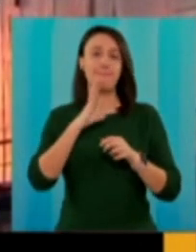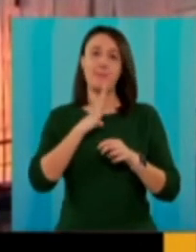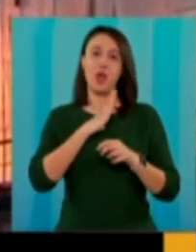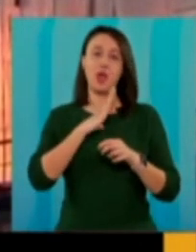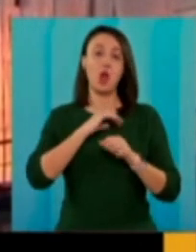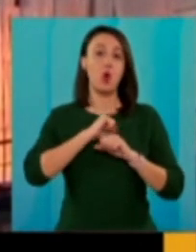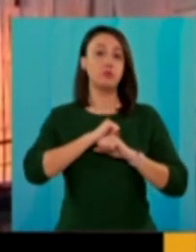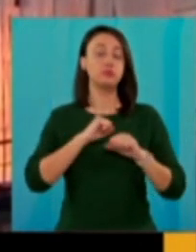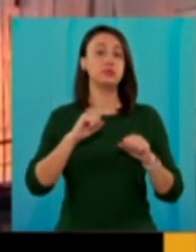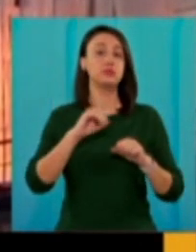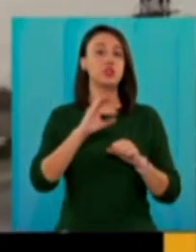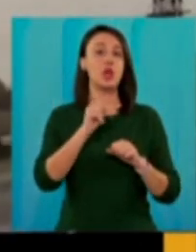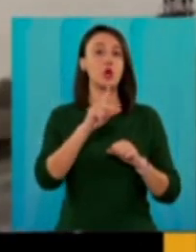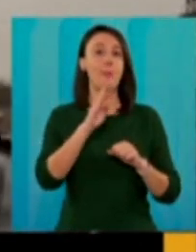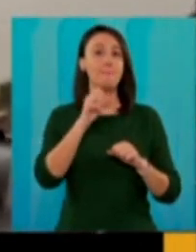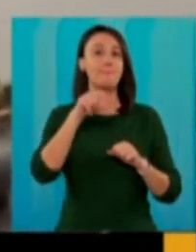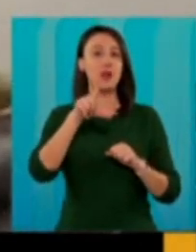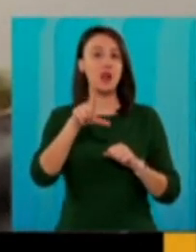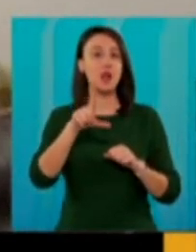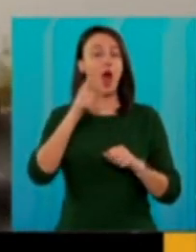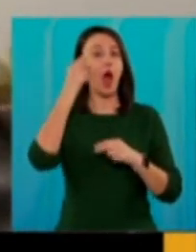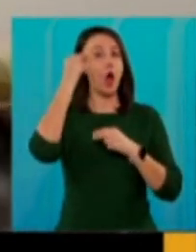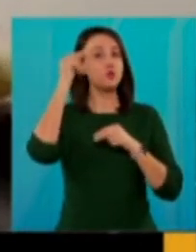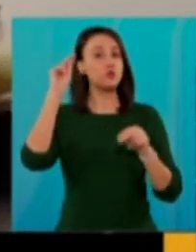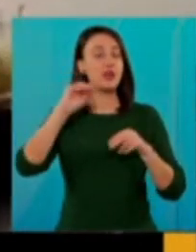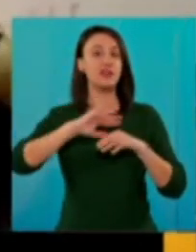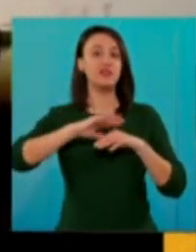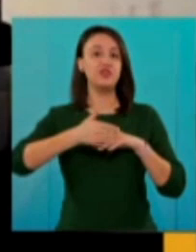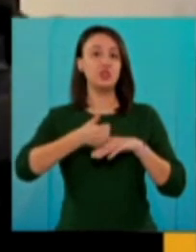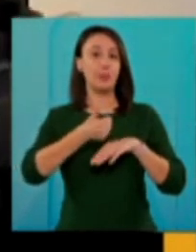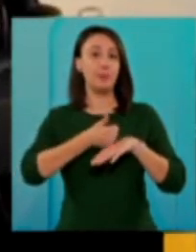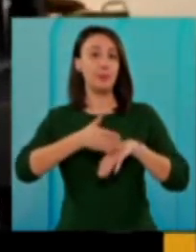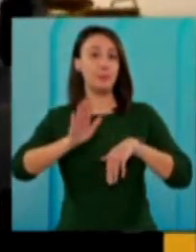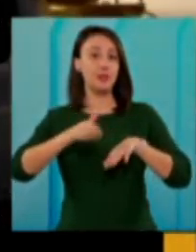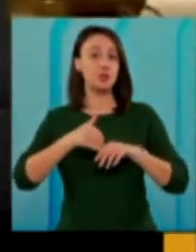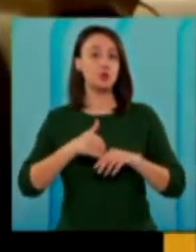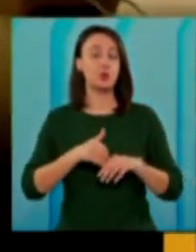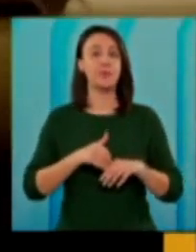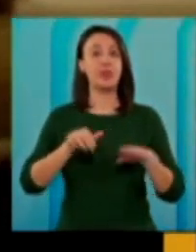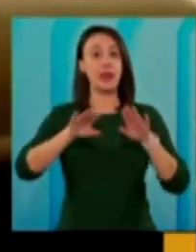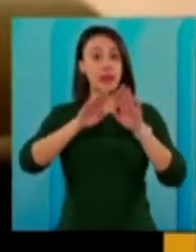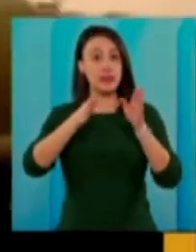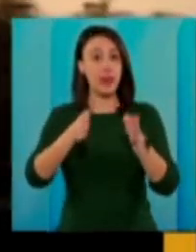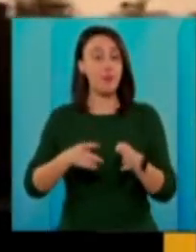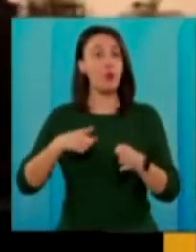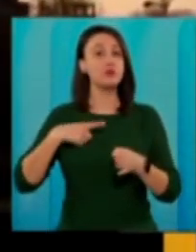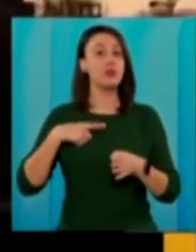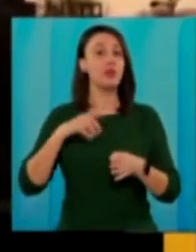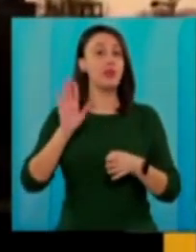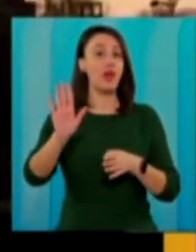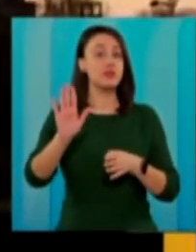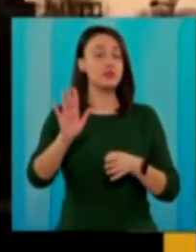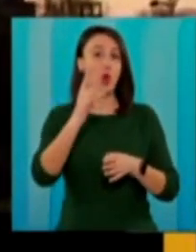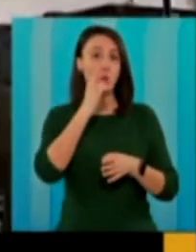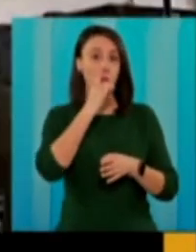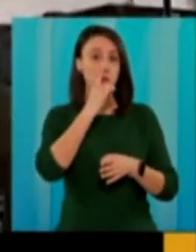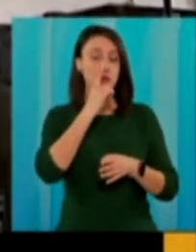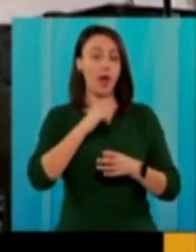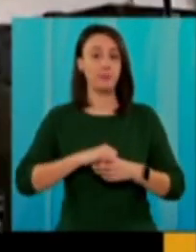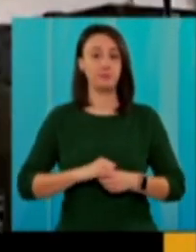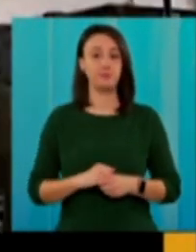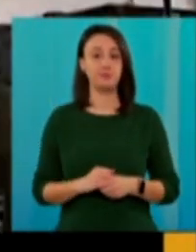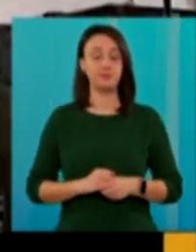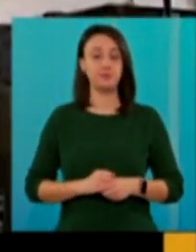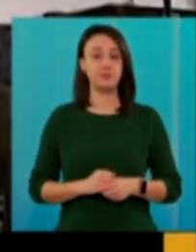a anunțat vicepremierul ucrainean a Irina verestiuc depozitul ar aparține forțelor rusești care ar fi adus munitia extrem de aproape de